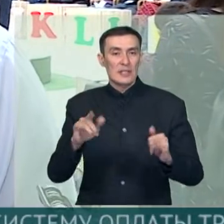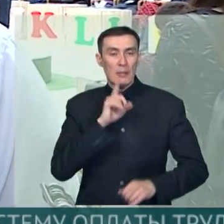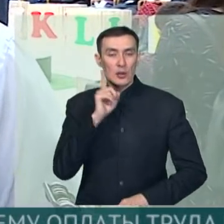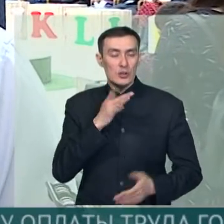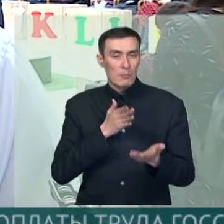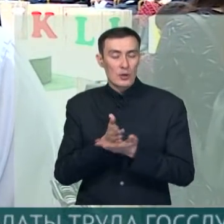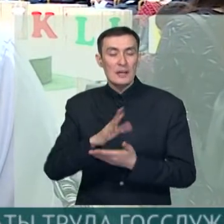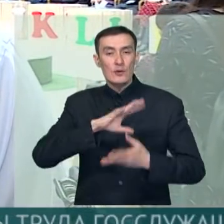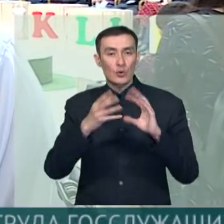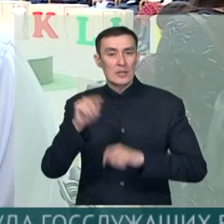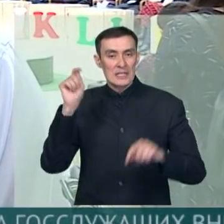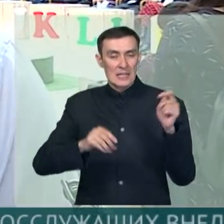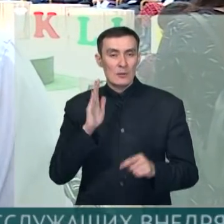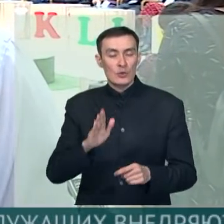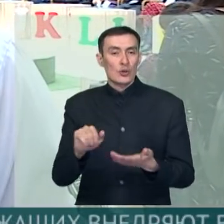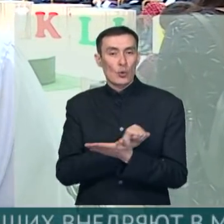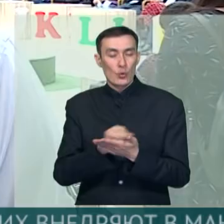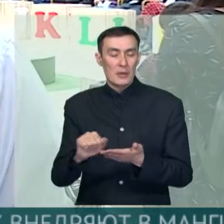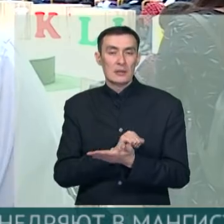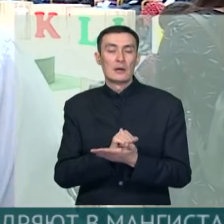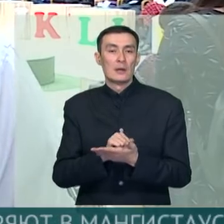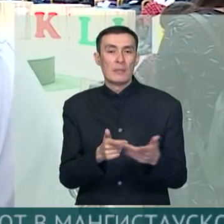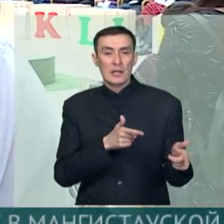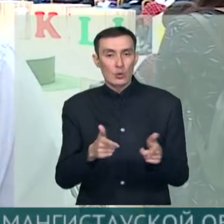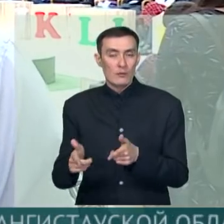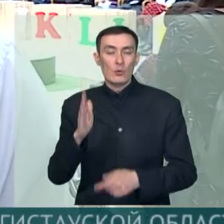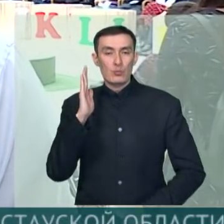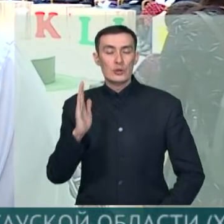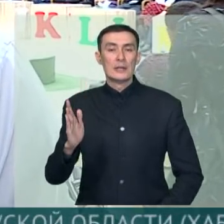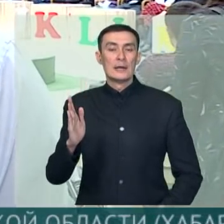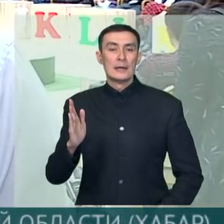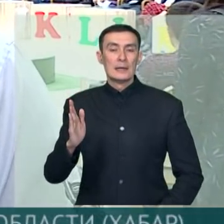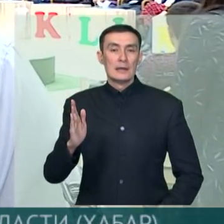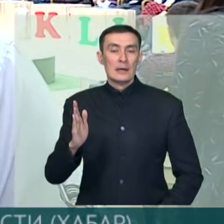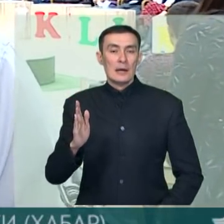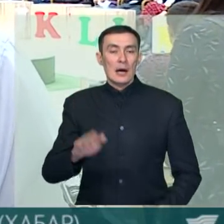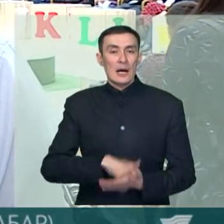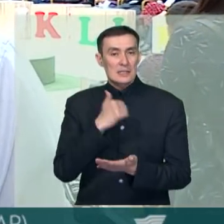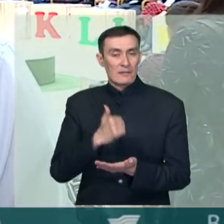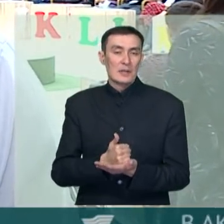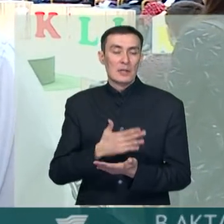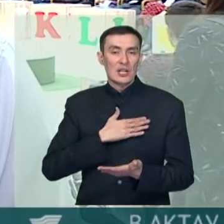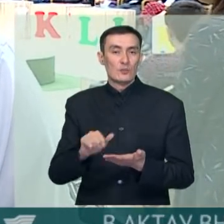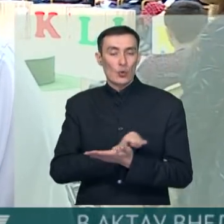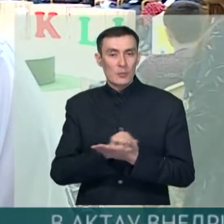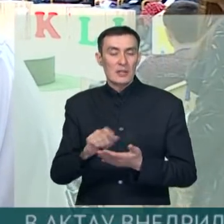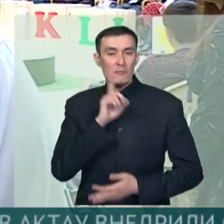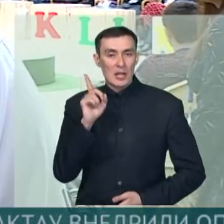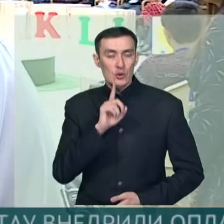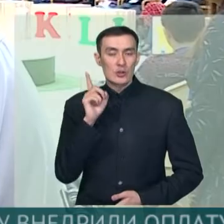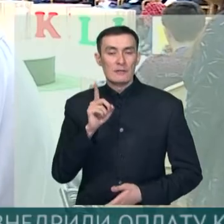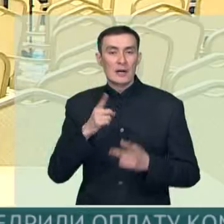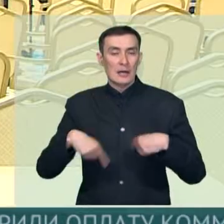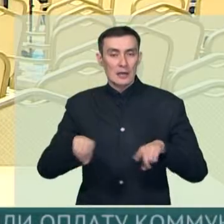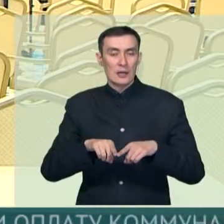итогам съезда выйдет документ, резолюция, которая будет основным стратегическим документом молодежного крыла